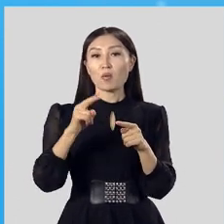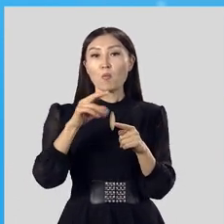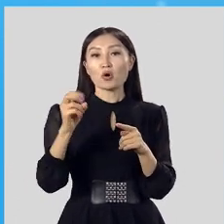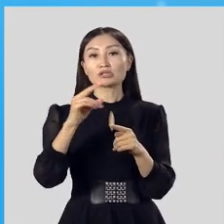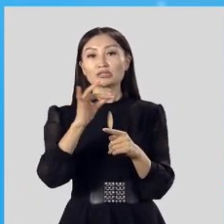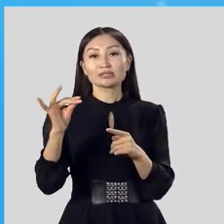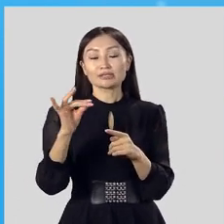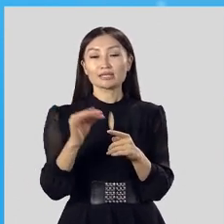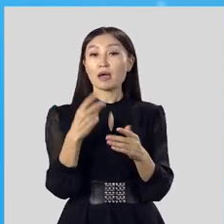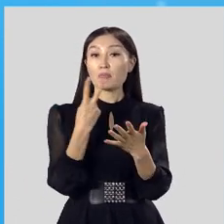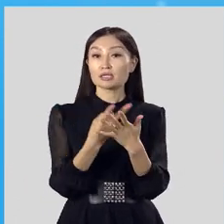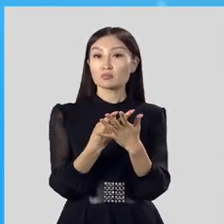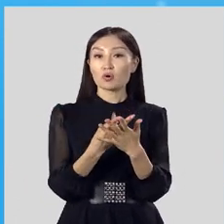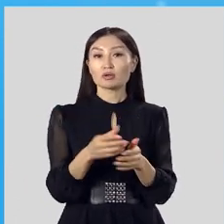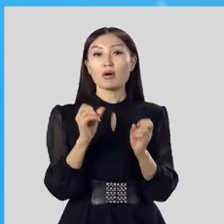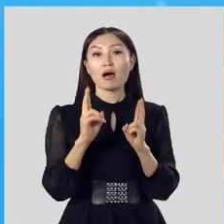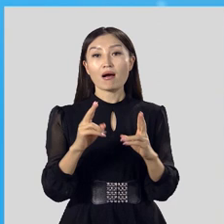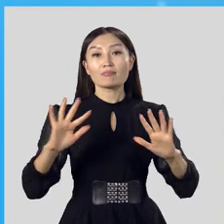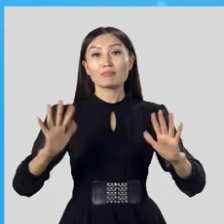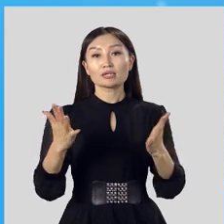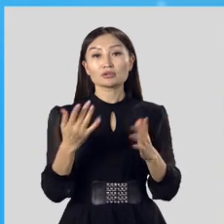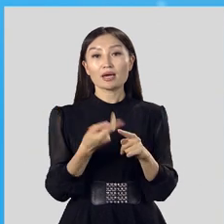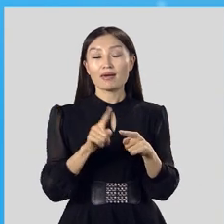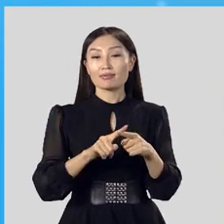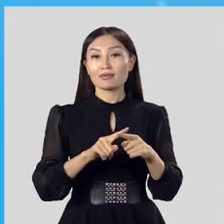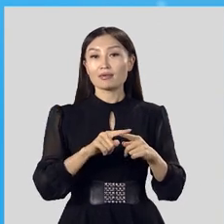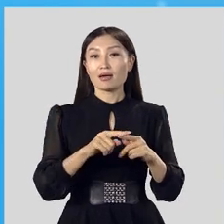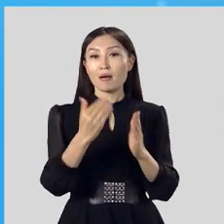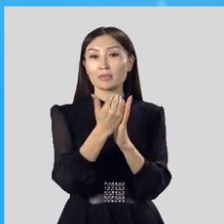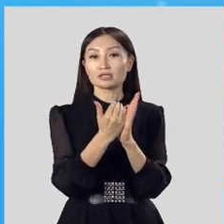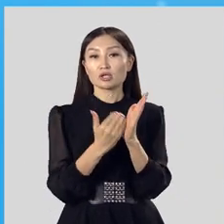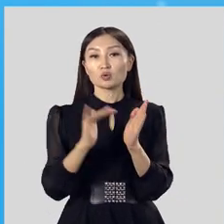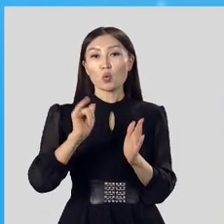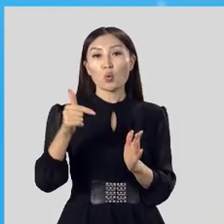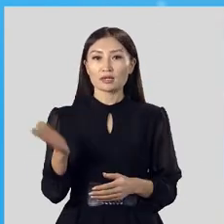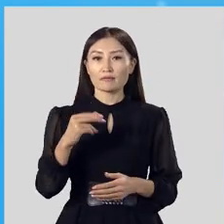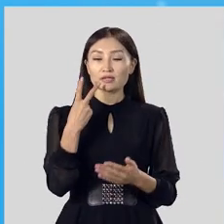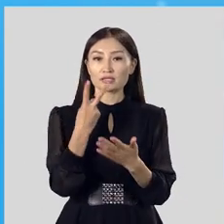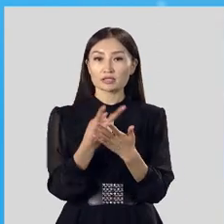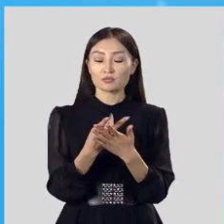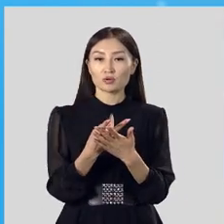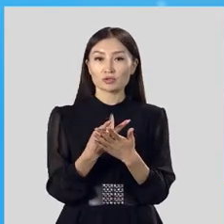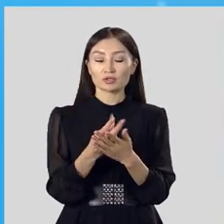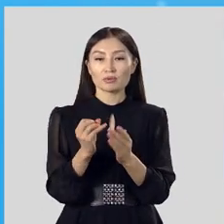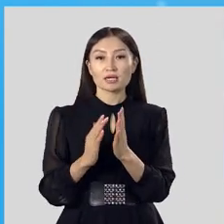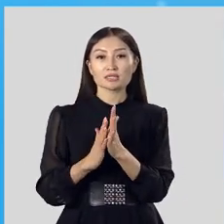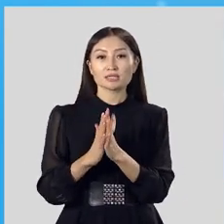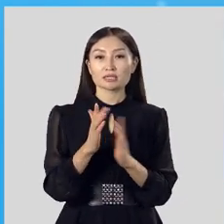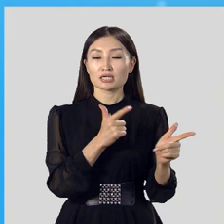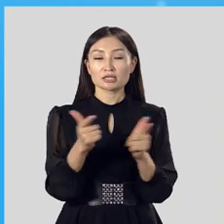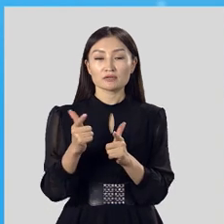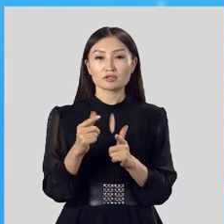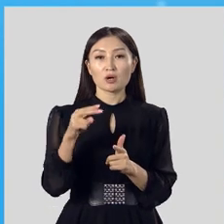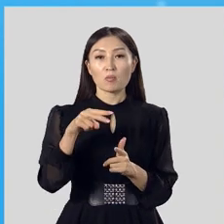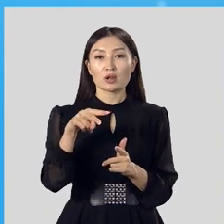почечки. Давайте посмотрим, как происходит этот процесс у гороха. Давайте рассмотрим созревшие